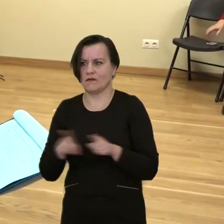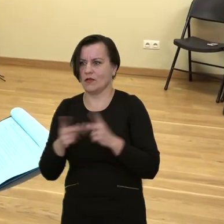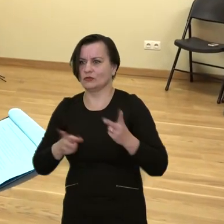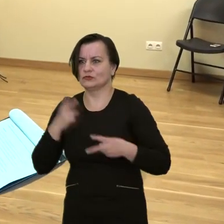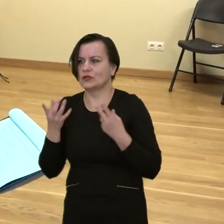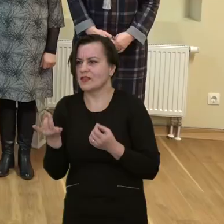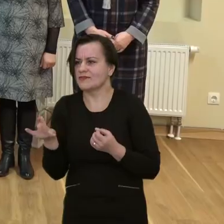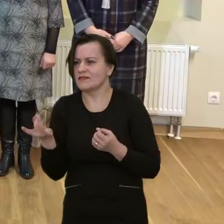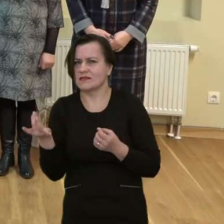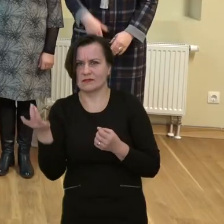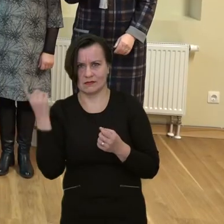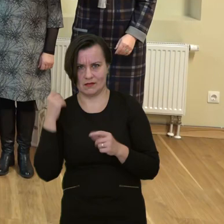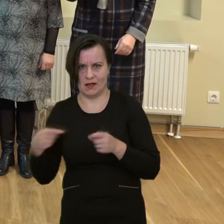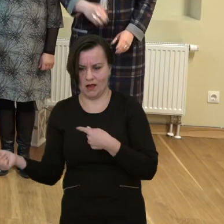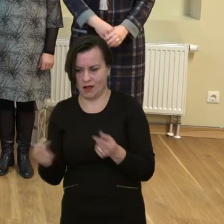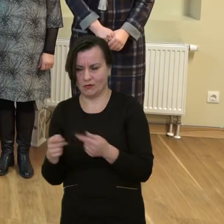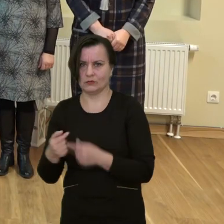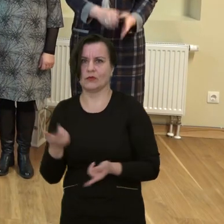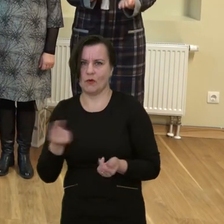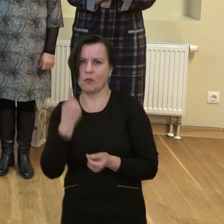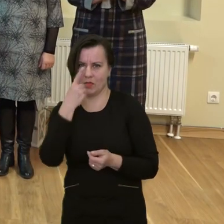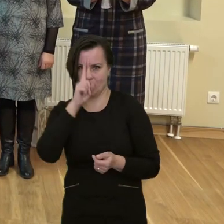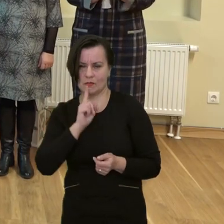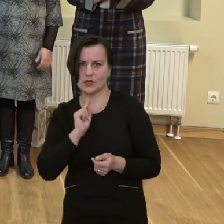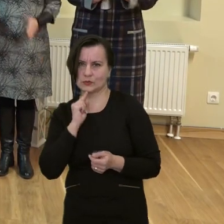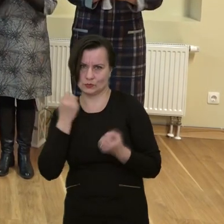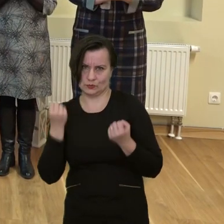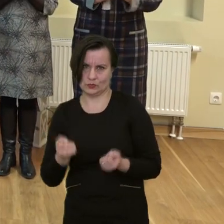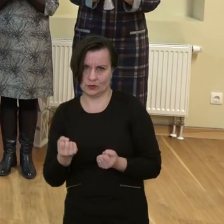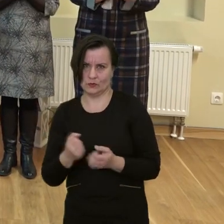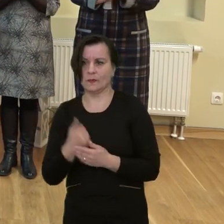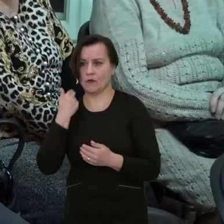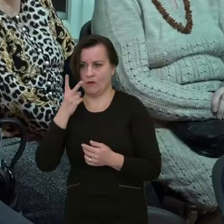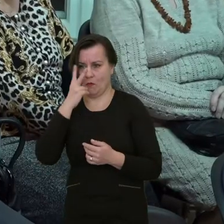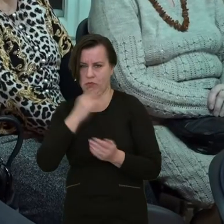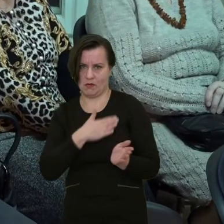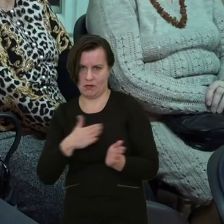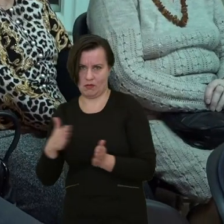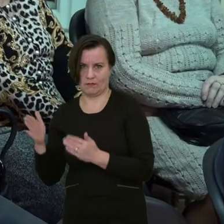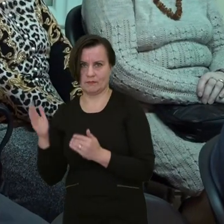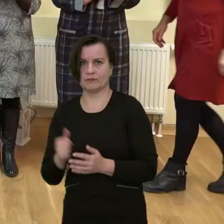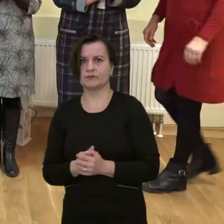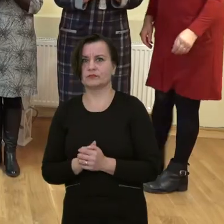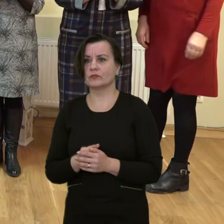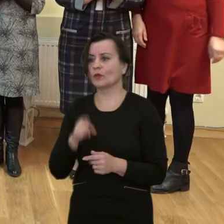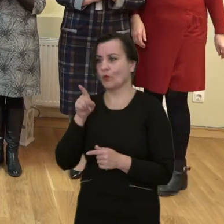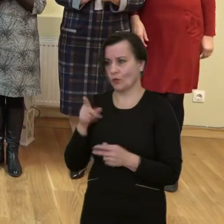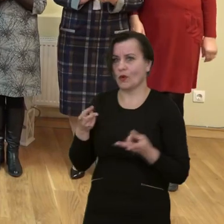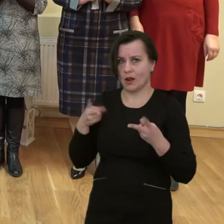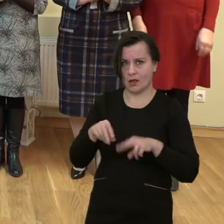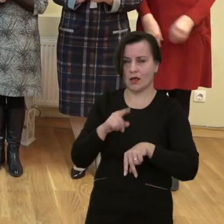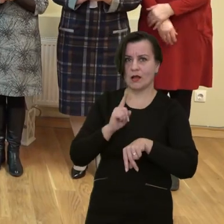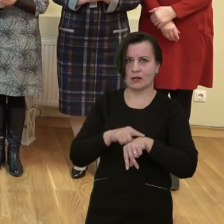tas azartas. O šiaip, aišku, pirmą mėnesį yra sunkiau, pirmus kartus, kol perpranta. O jums dar lieka